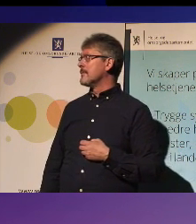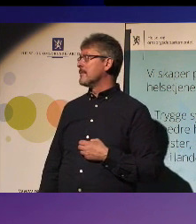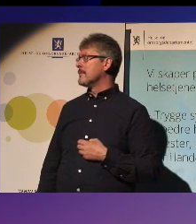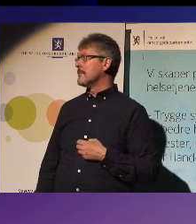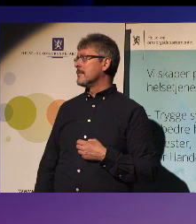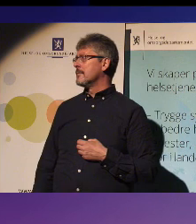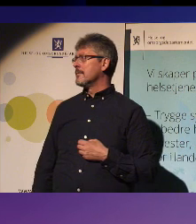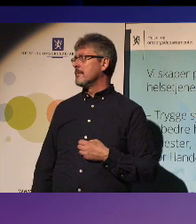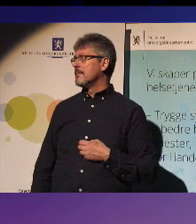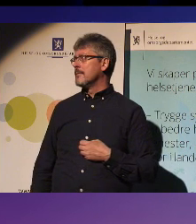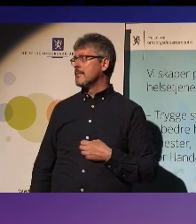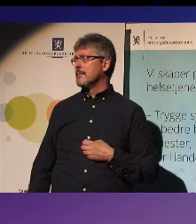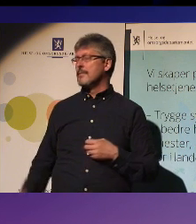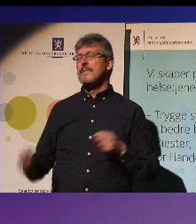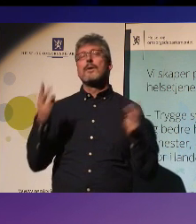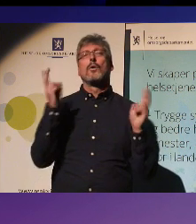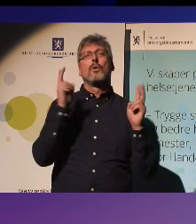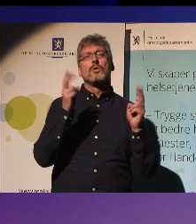Og